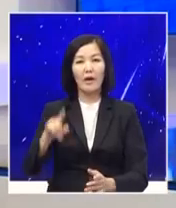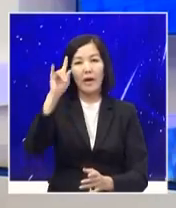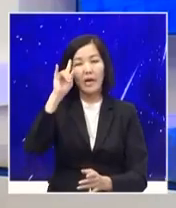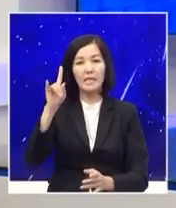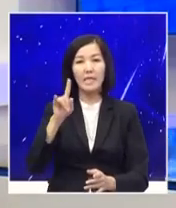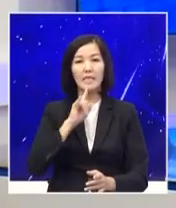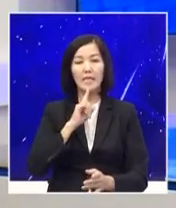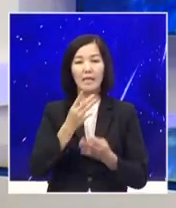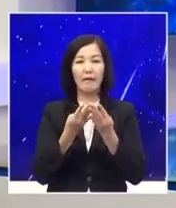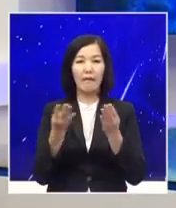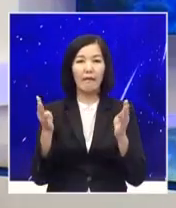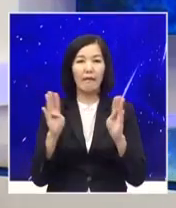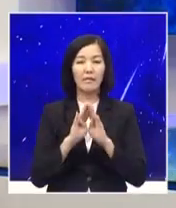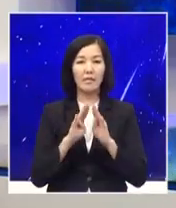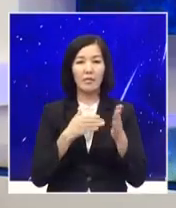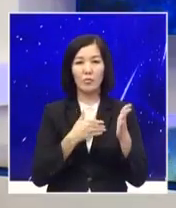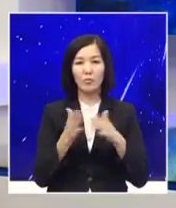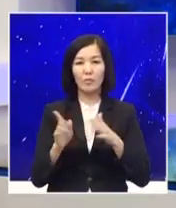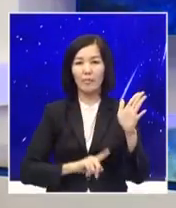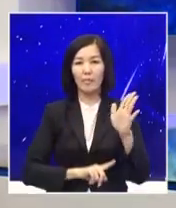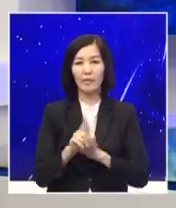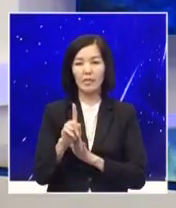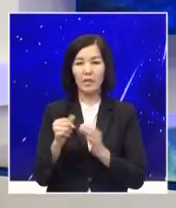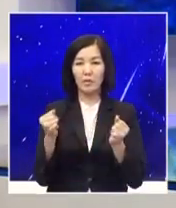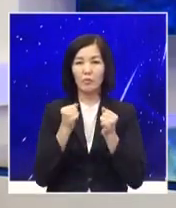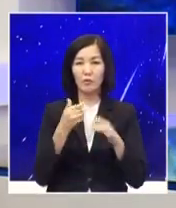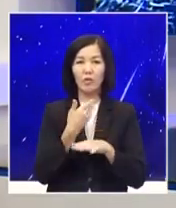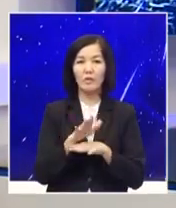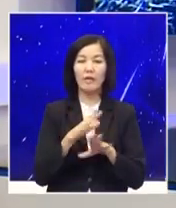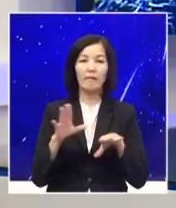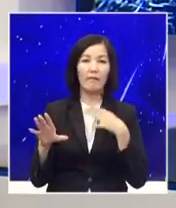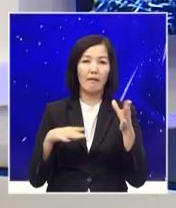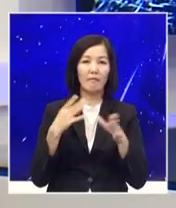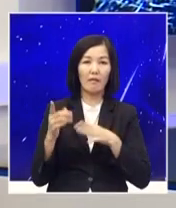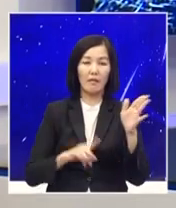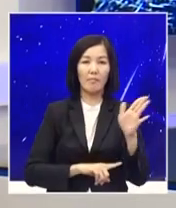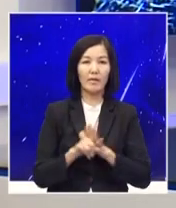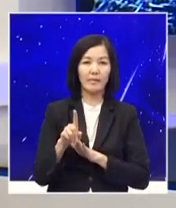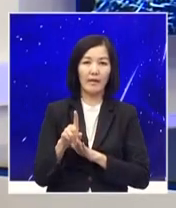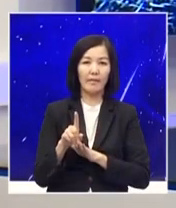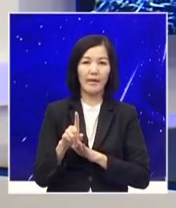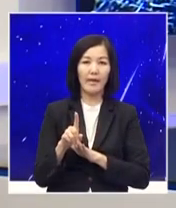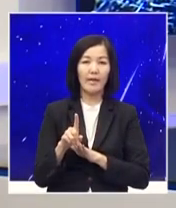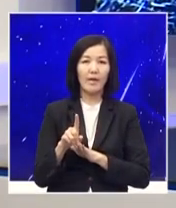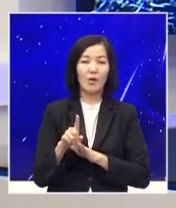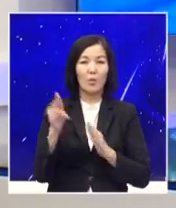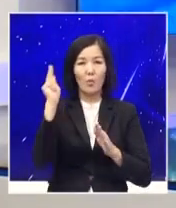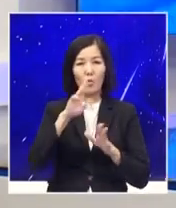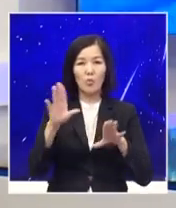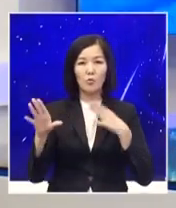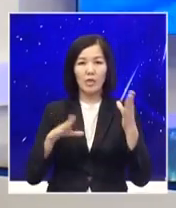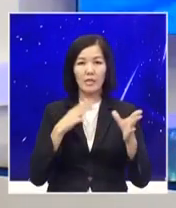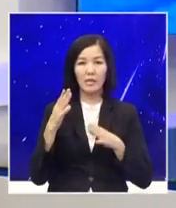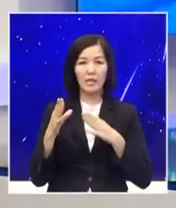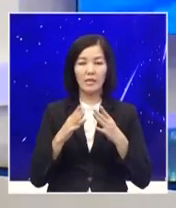Елдегі карантин шаралары жеңілдегелі бері жетісулық спортшылар далада дайындала бастады. Жекпе-жек сайысының шеберлері кеңейтілген оқу